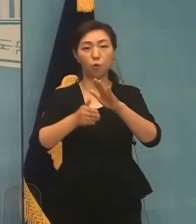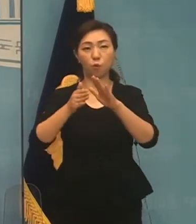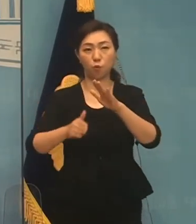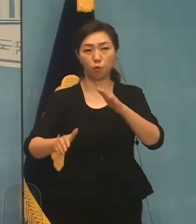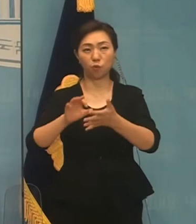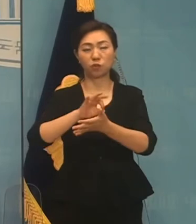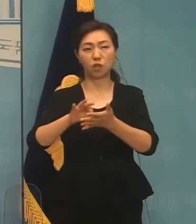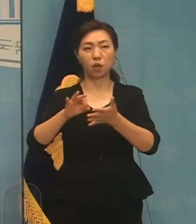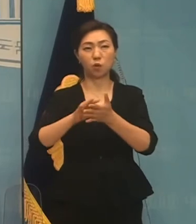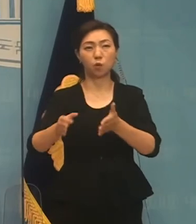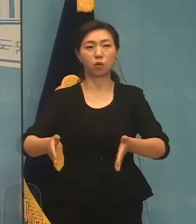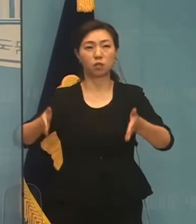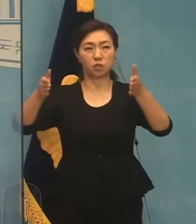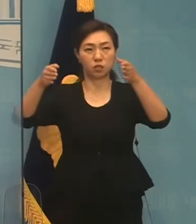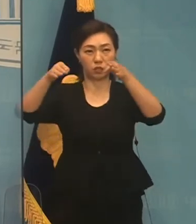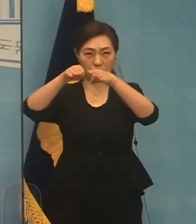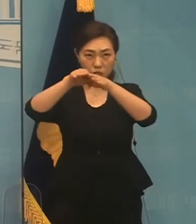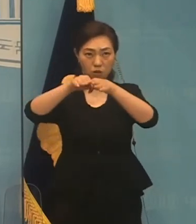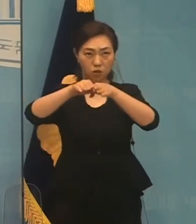30제곱미터,